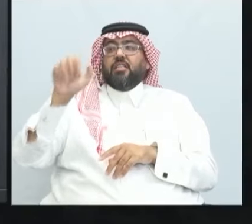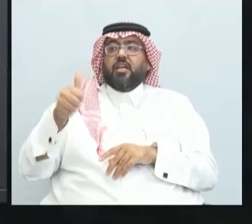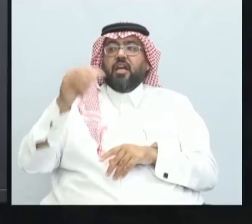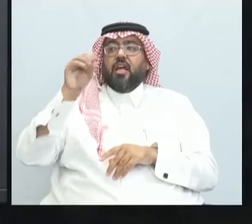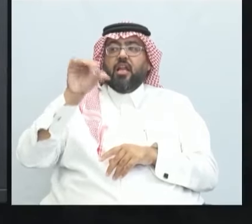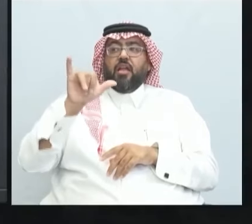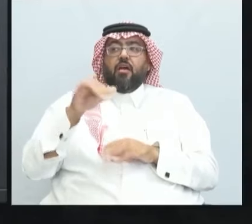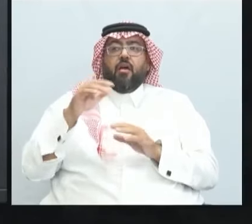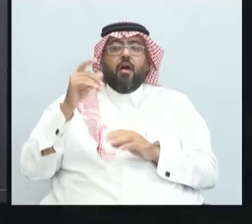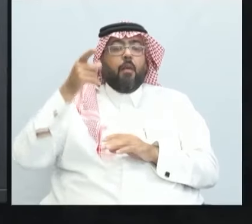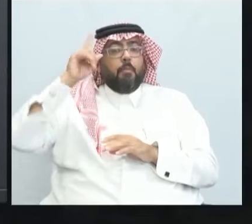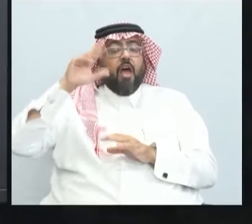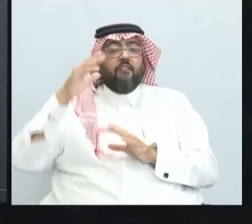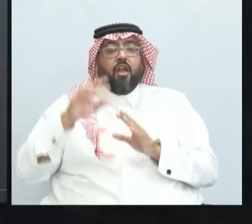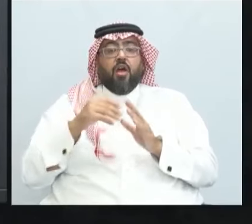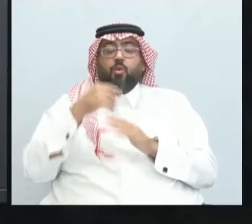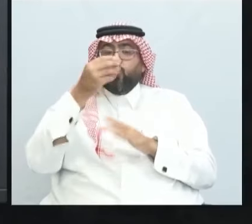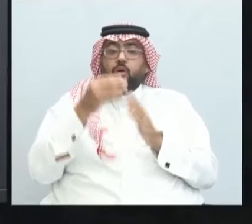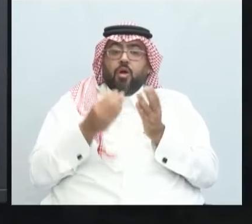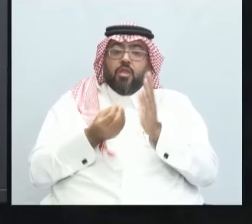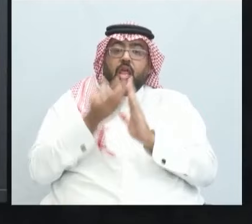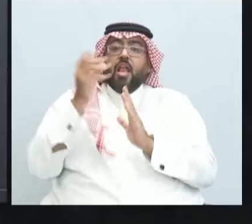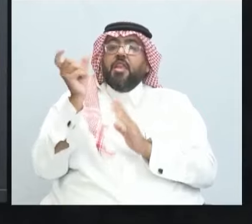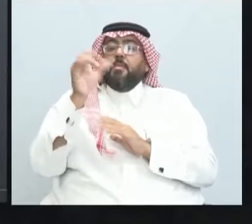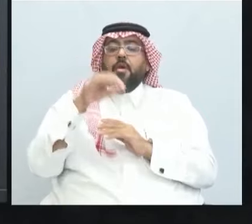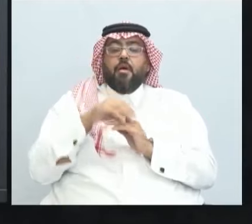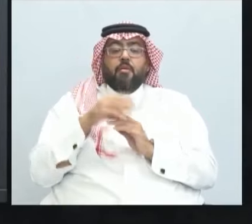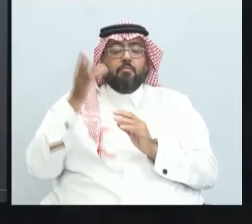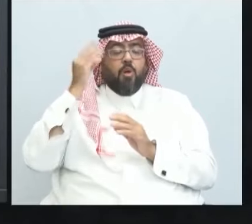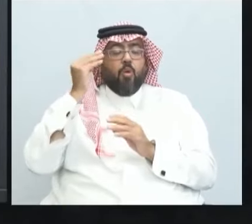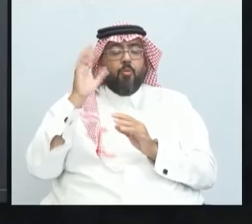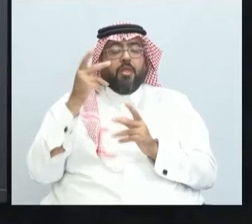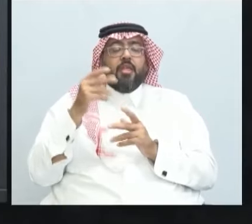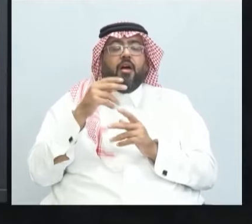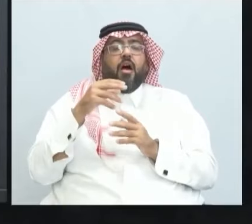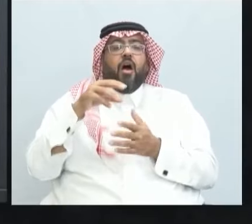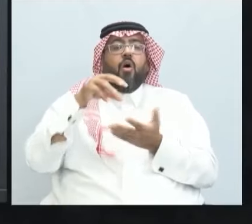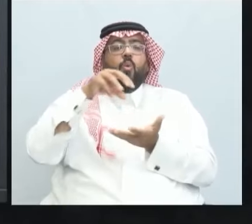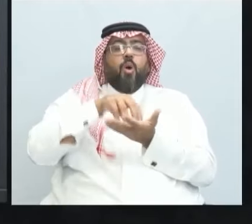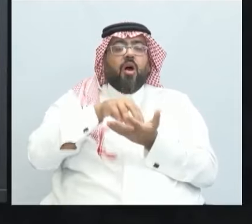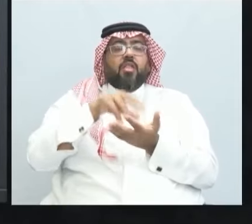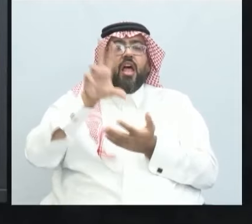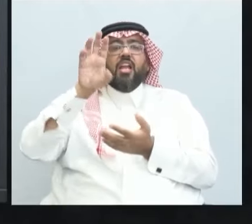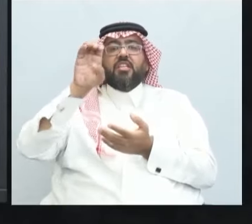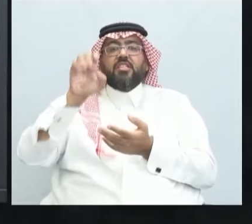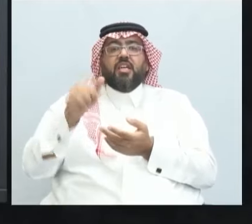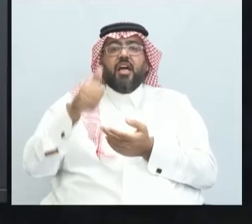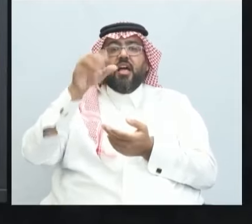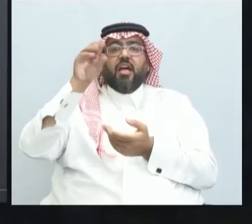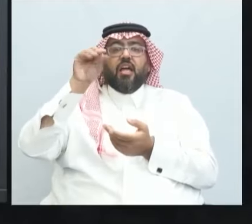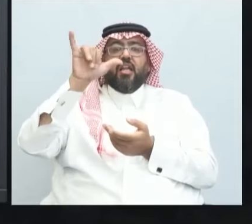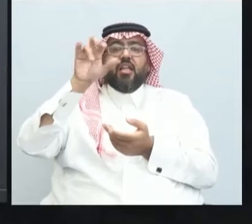بزوغ فجر الاسلام وبعد بعثه النبي عليه الصلاه والسلام السلام هنا ما معلوماتك السابقه عن العصر الجاهلي ما هي المعلومات السابقه عن العصر